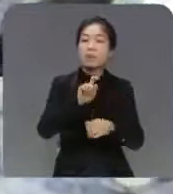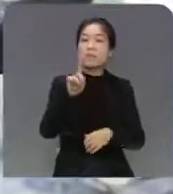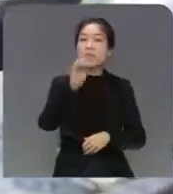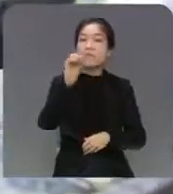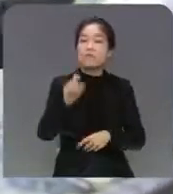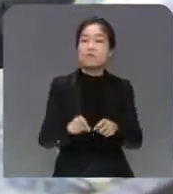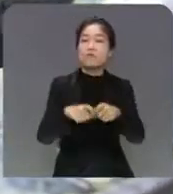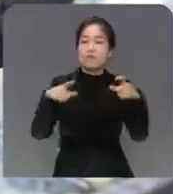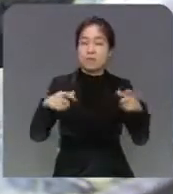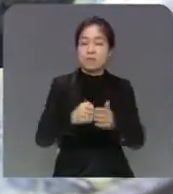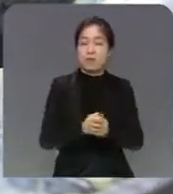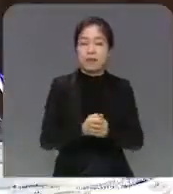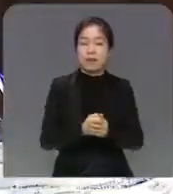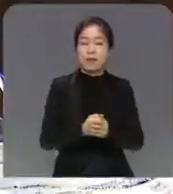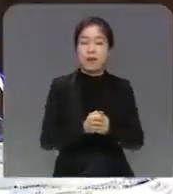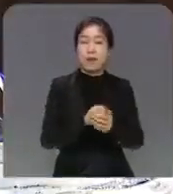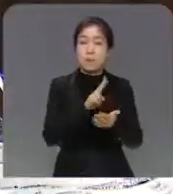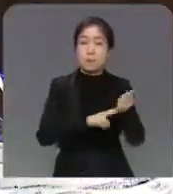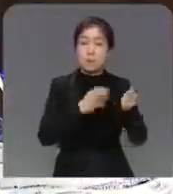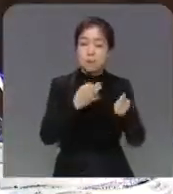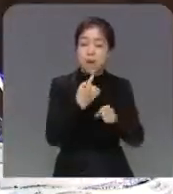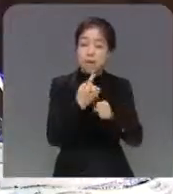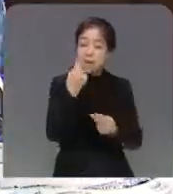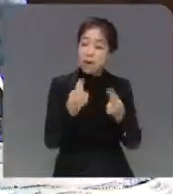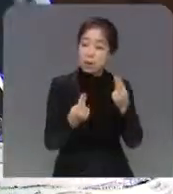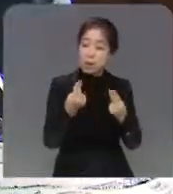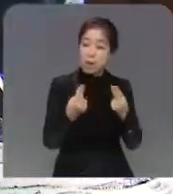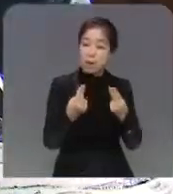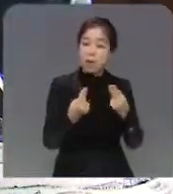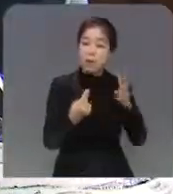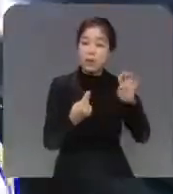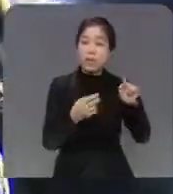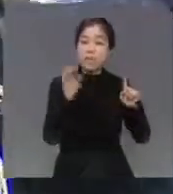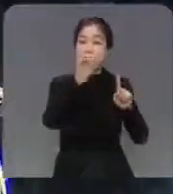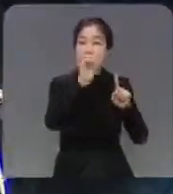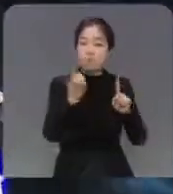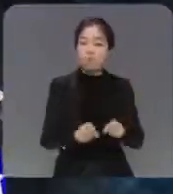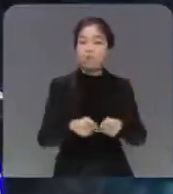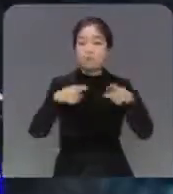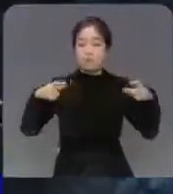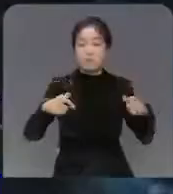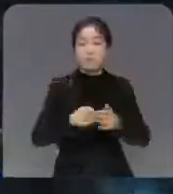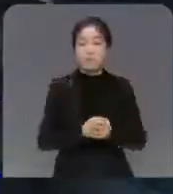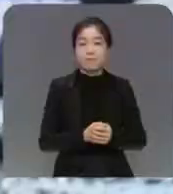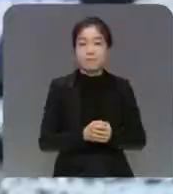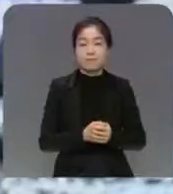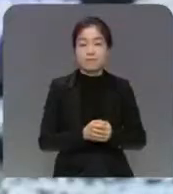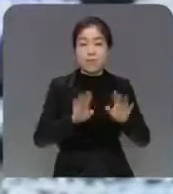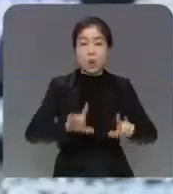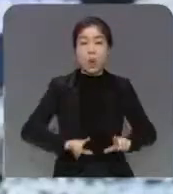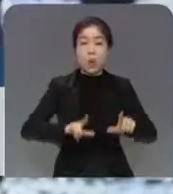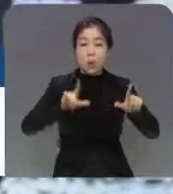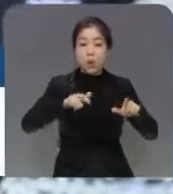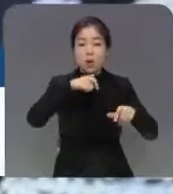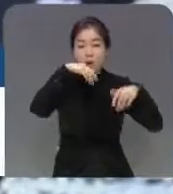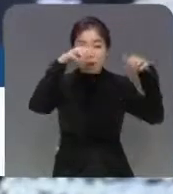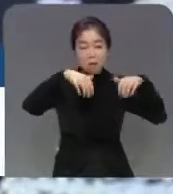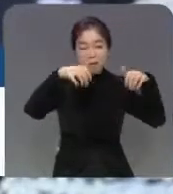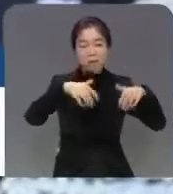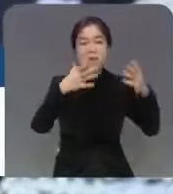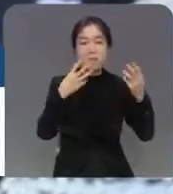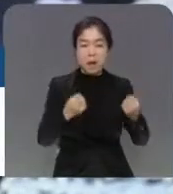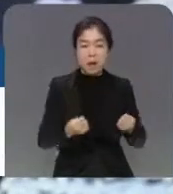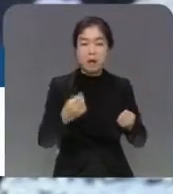31% 증가했고 위판고도 지난해와 비교했을 때 41%나 늘었습니다. 올해는 뭐 비도 좀 많이